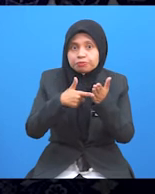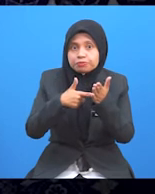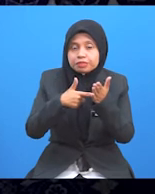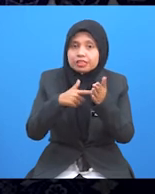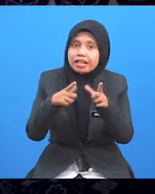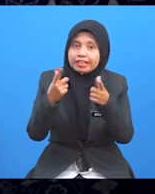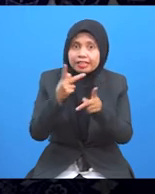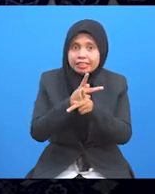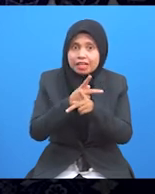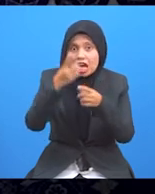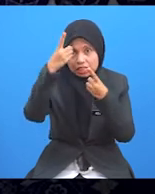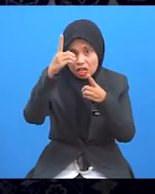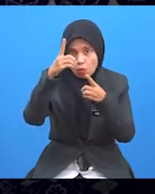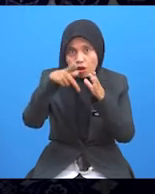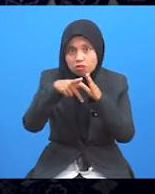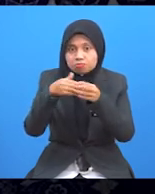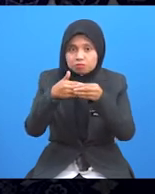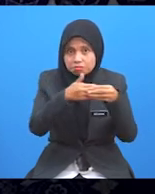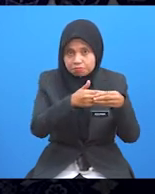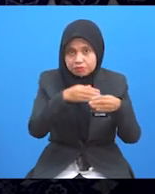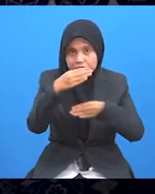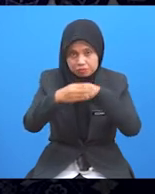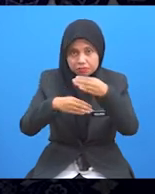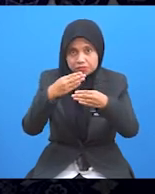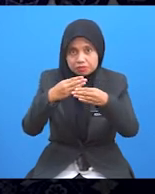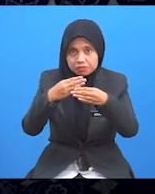lain siaran. Dakwah pemacu